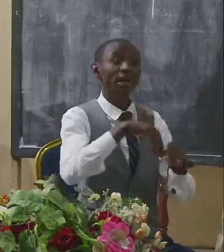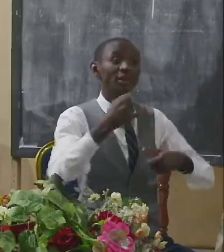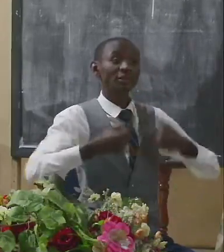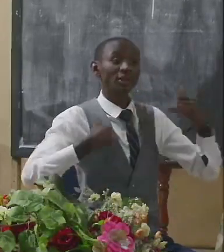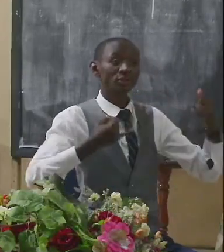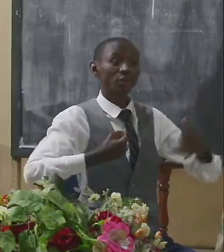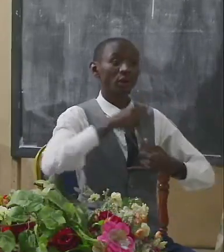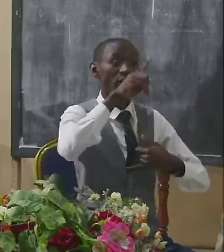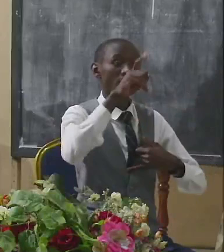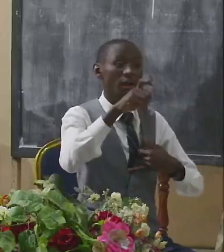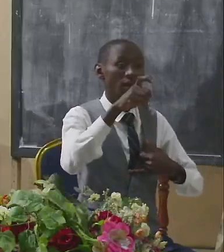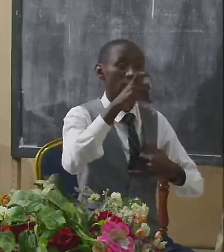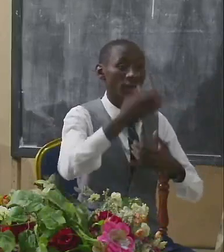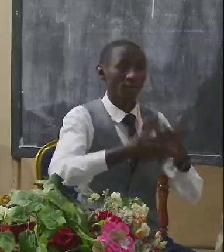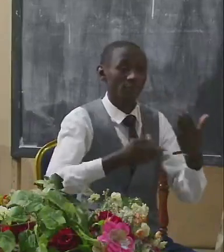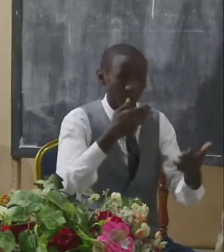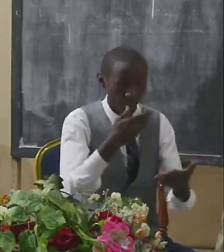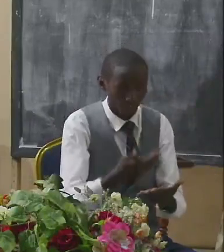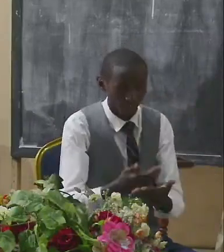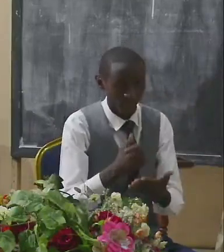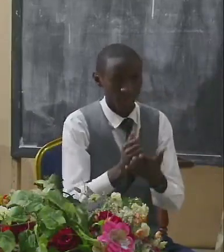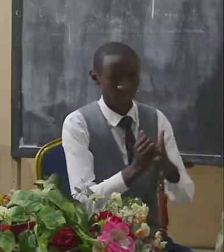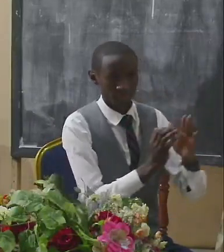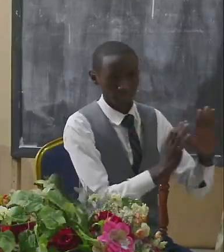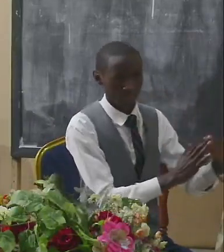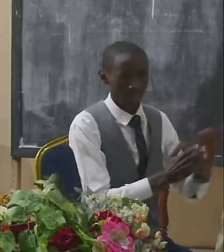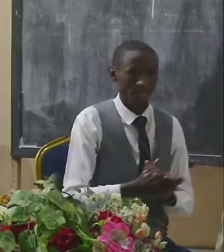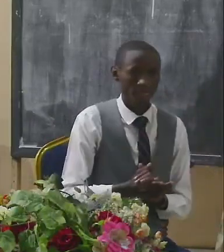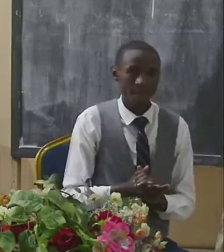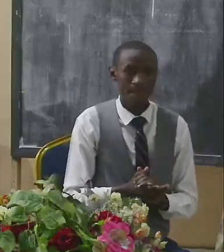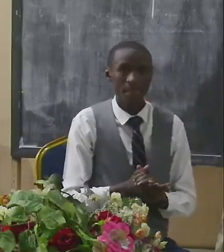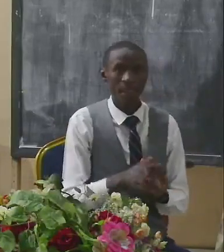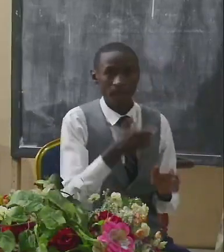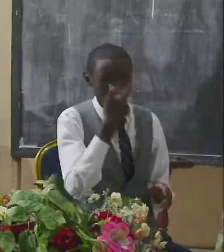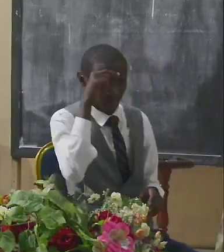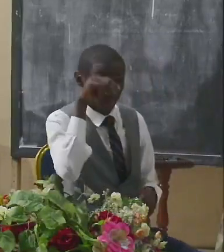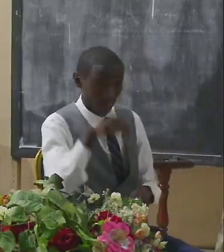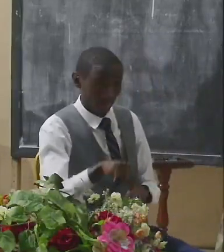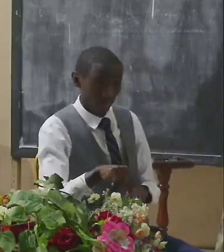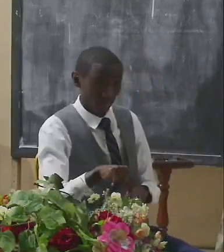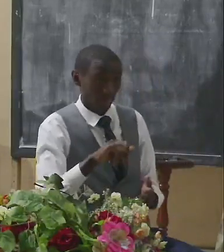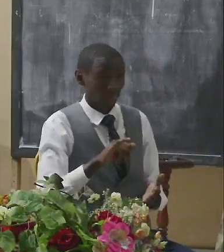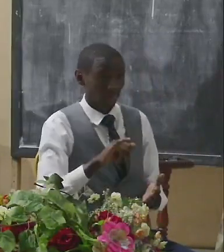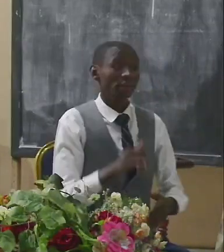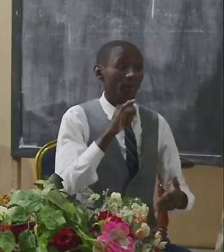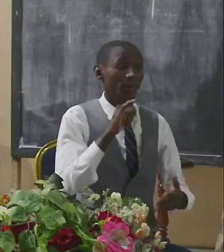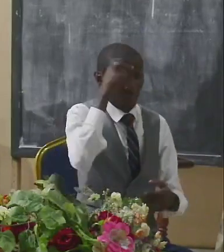Na amini ya kwamba tuko katika furaha. Parce que ici c'est la